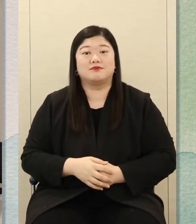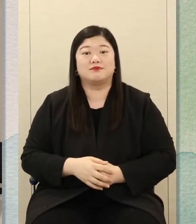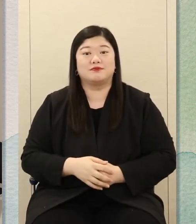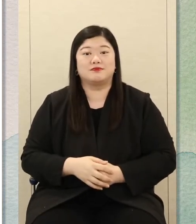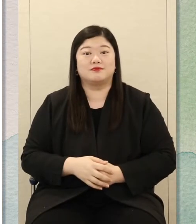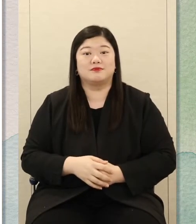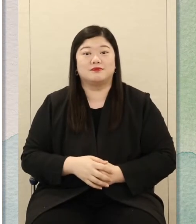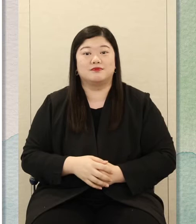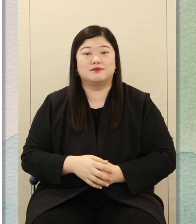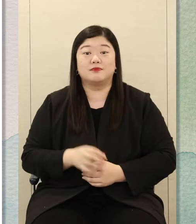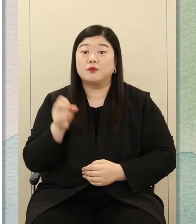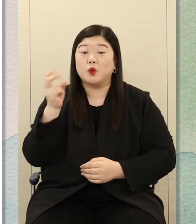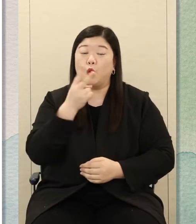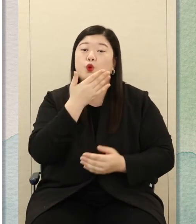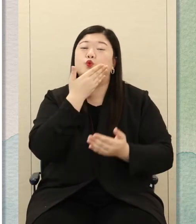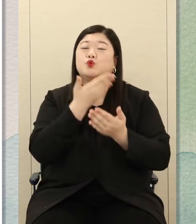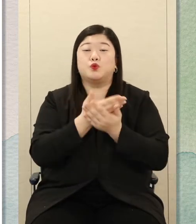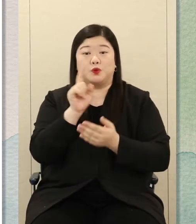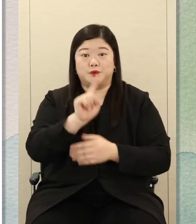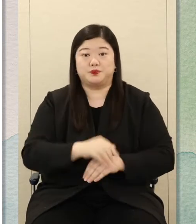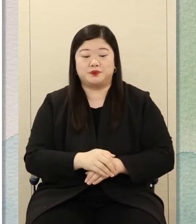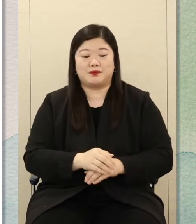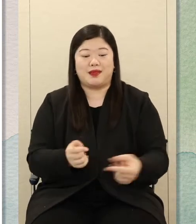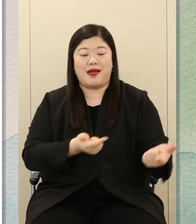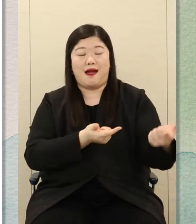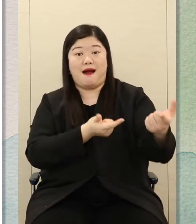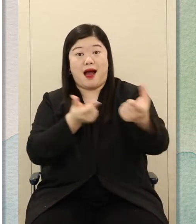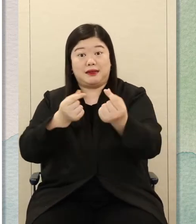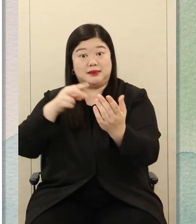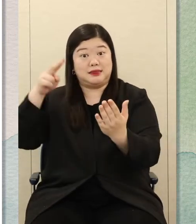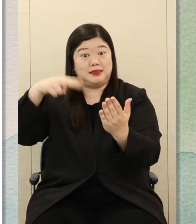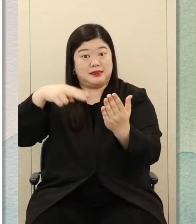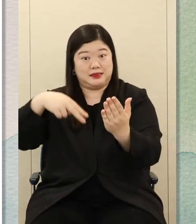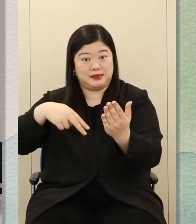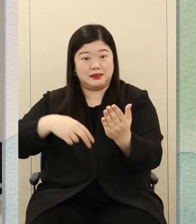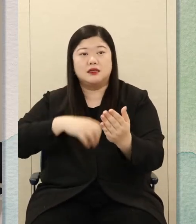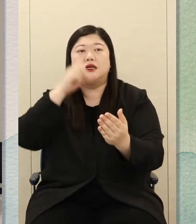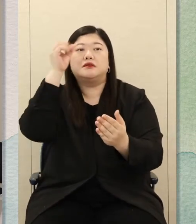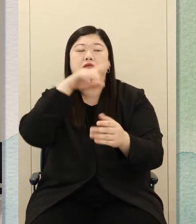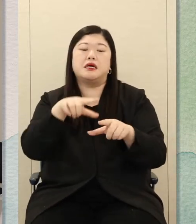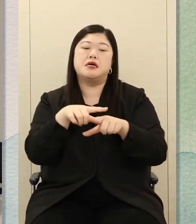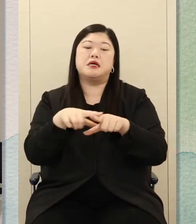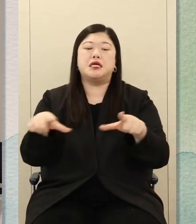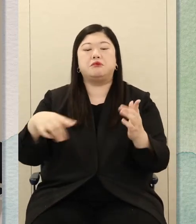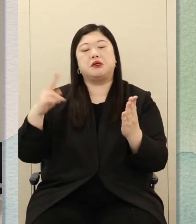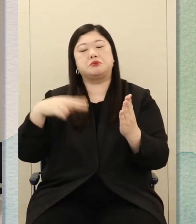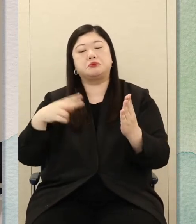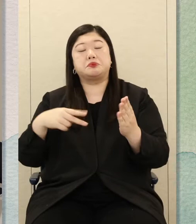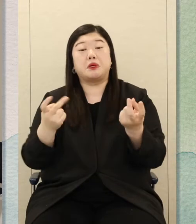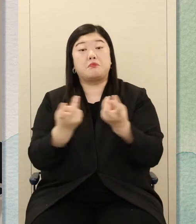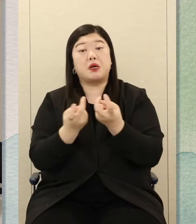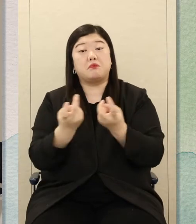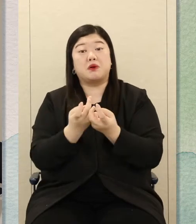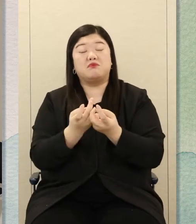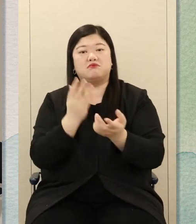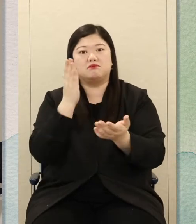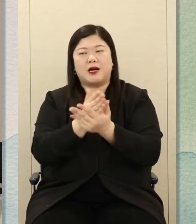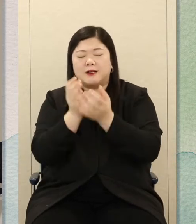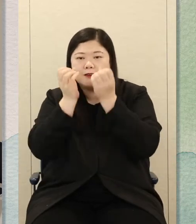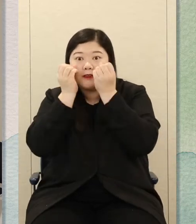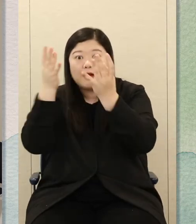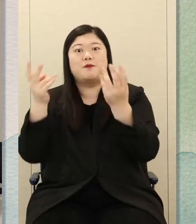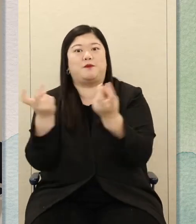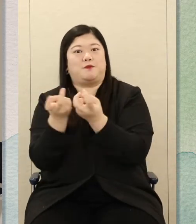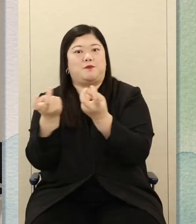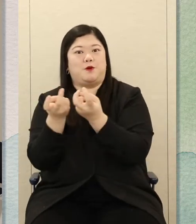문제, 같이 읽기는 독서 편식을 벗어나는 방법이다. 이게 굉장히 큰 거죠.